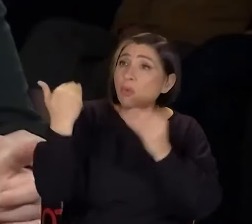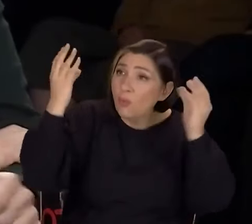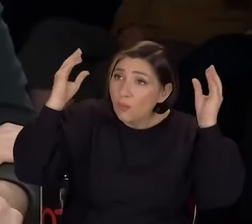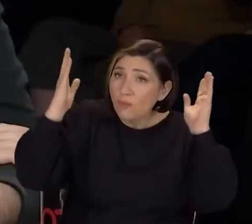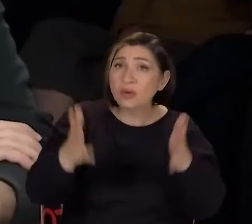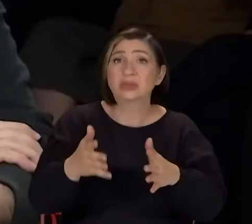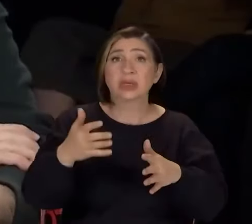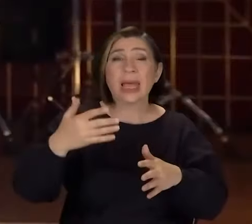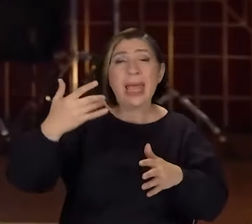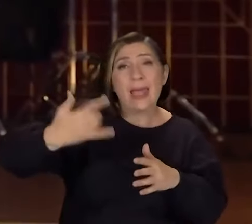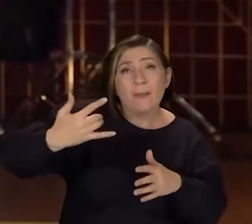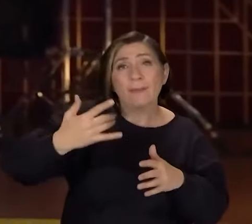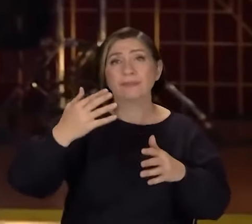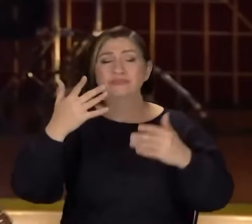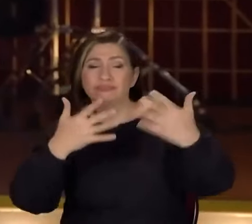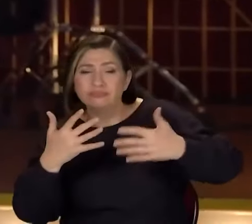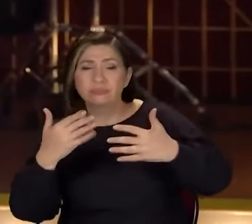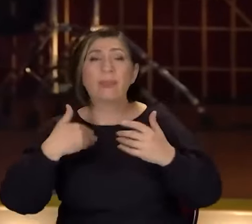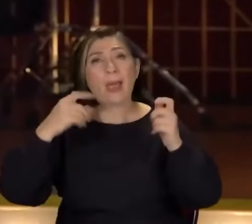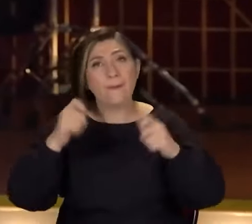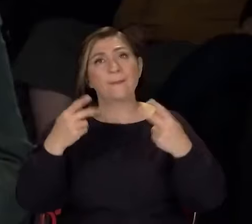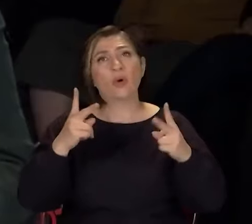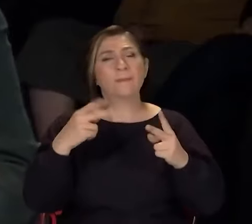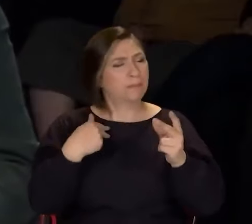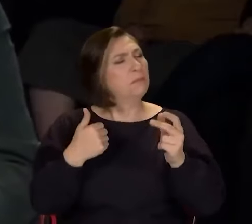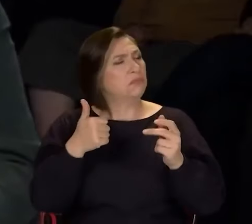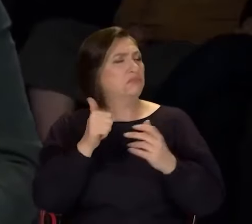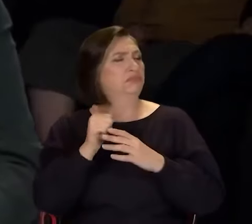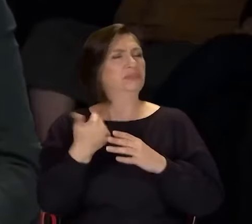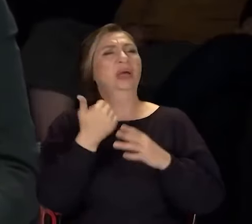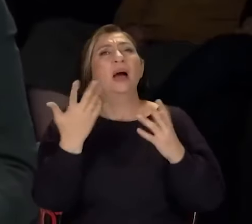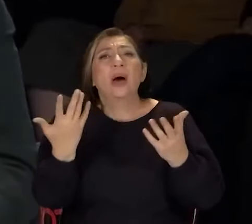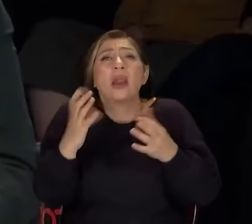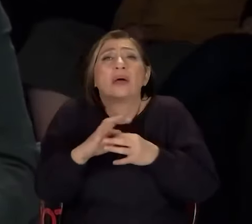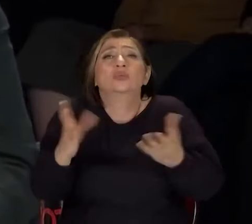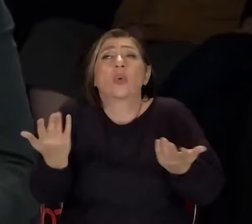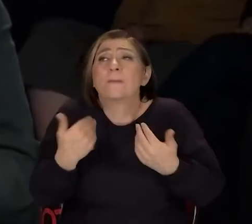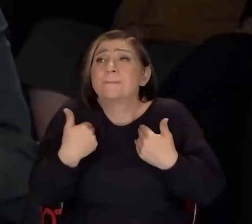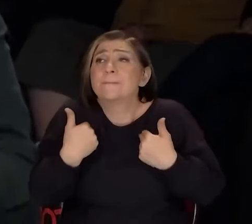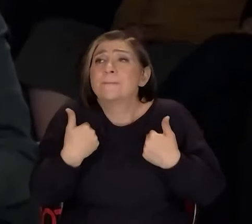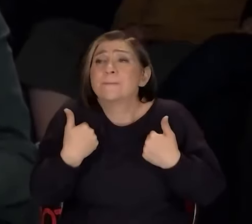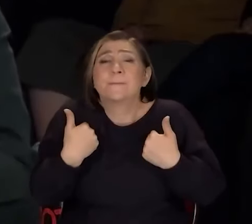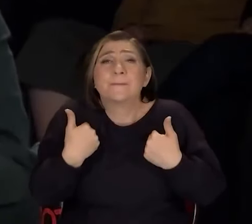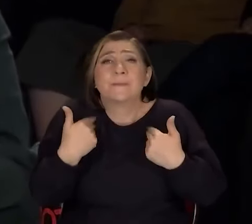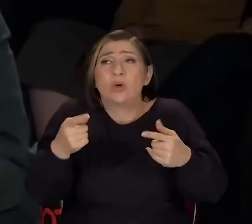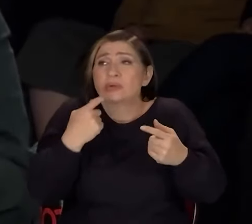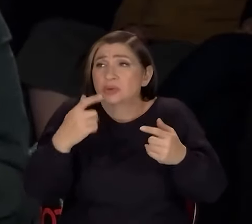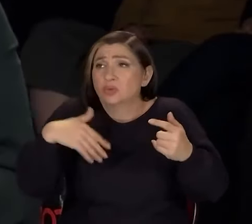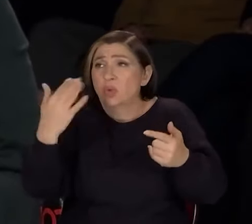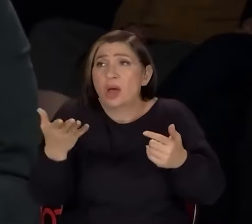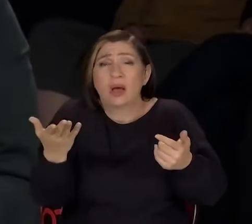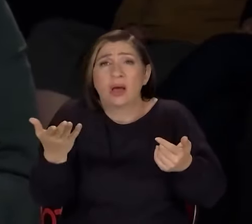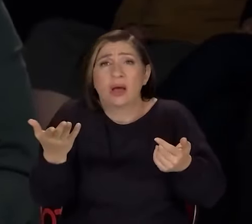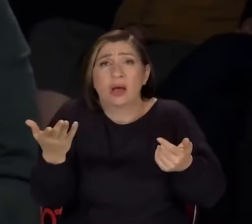ettiler. Hip-hop'umsu. Çünkü ben onu yapabiliyorum, becerebiliyorum yani. Evet. Ama ne alakası var? Ben şimdi artık bu yaştan sonra